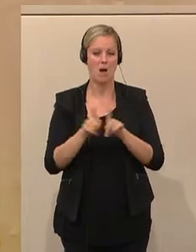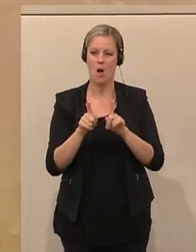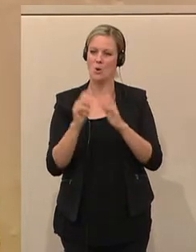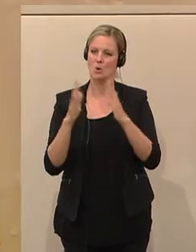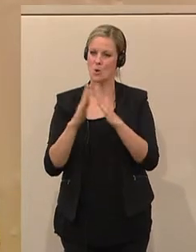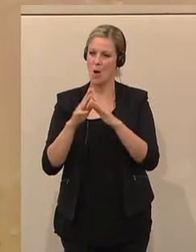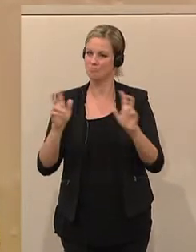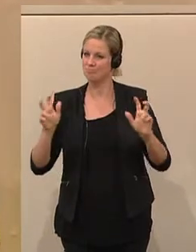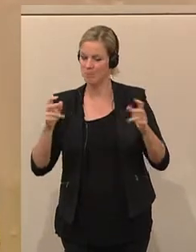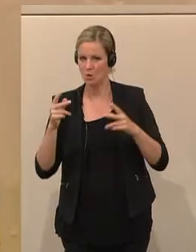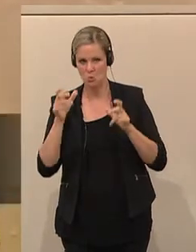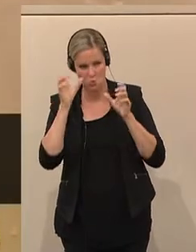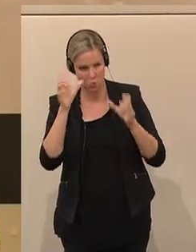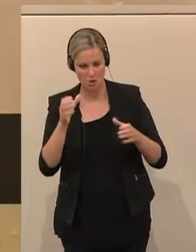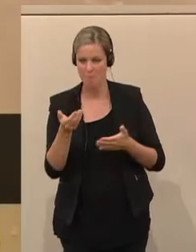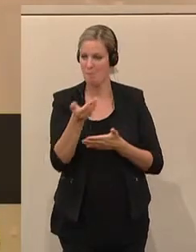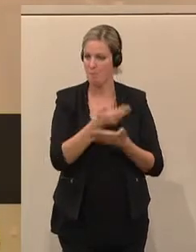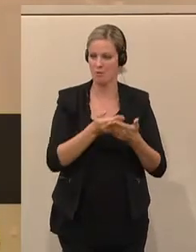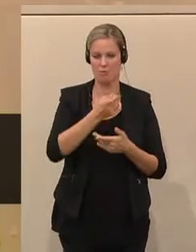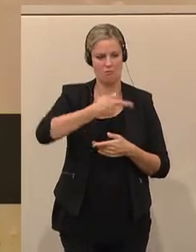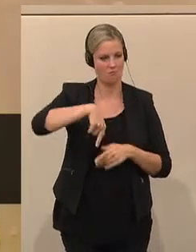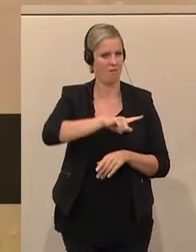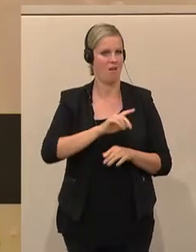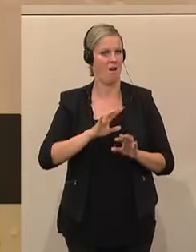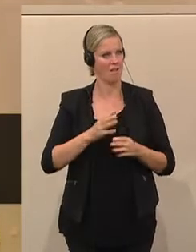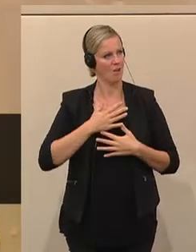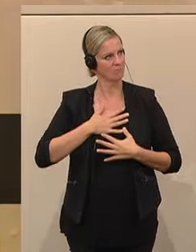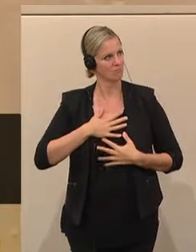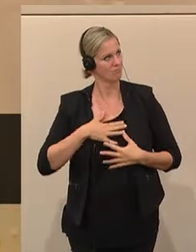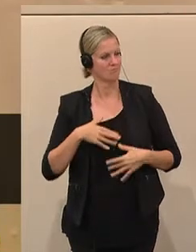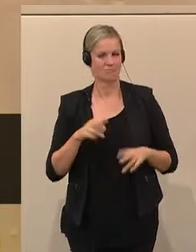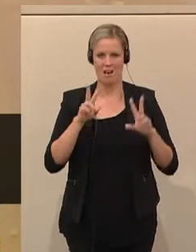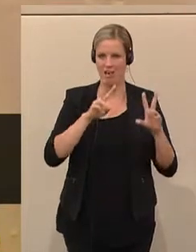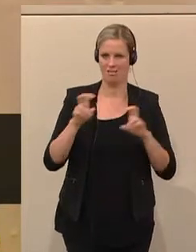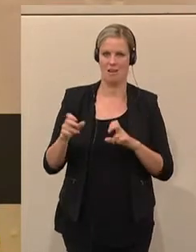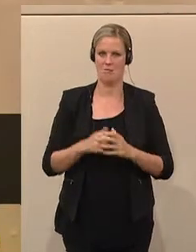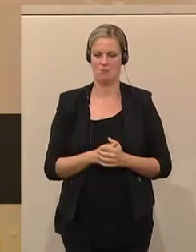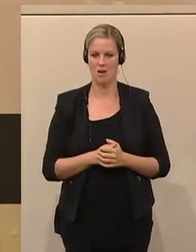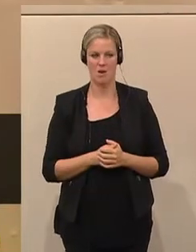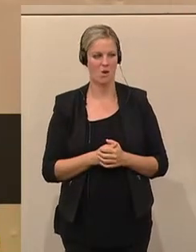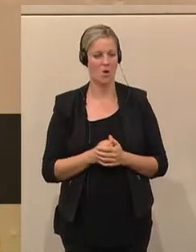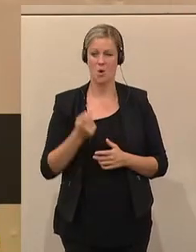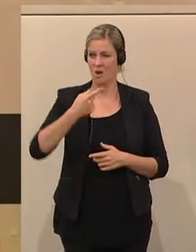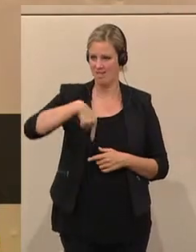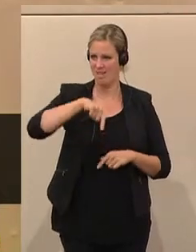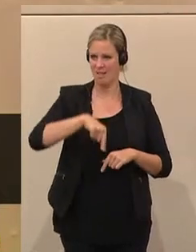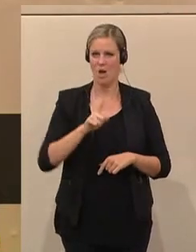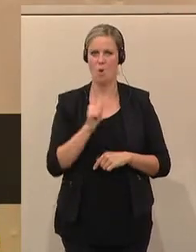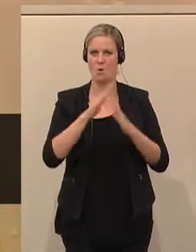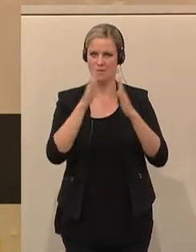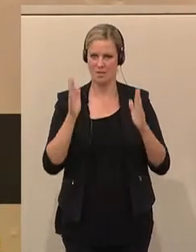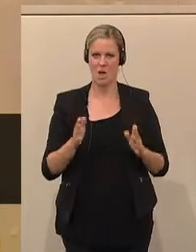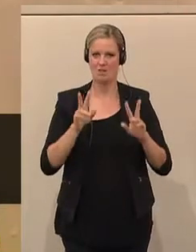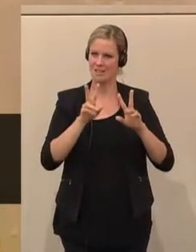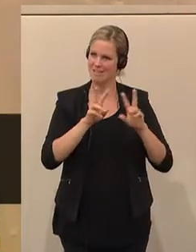Bildschirmen. Bildung ist ein Thema, das uns alle bewegt und gerade hier im Hohen Haus uns auch stetig begleitet. Und es